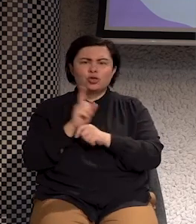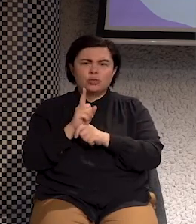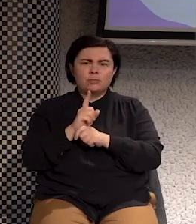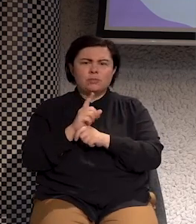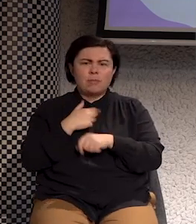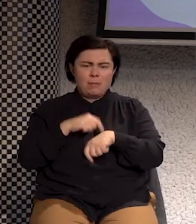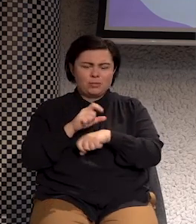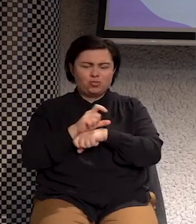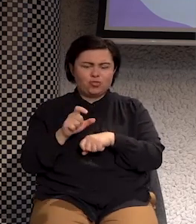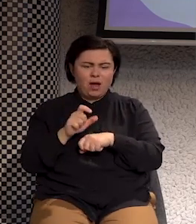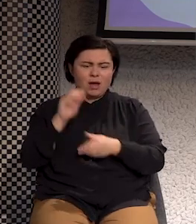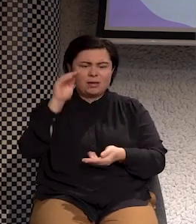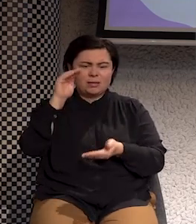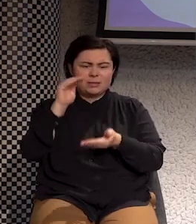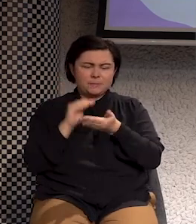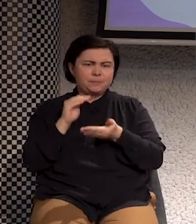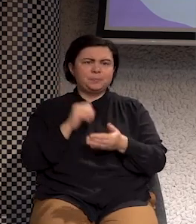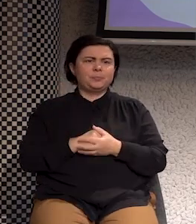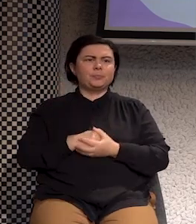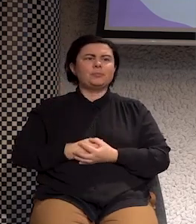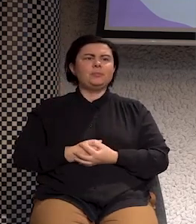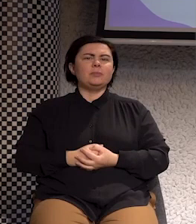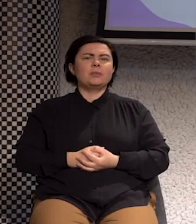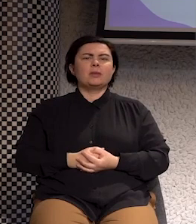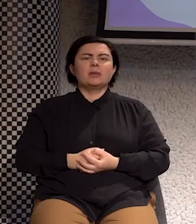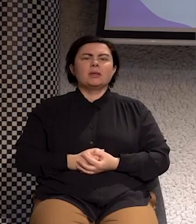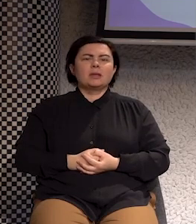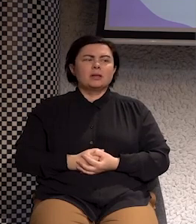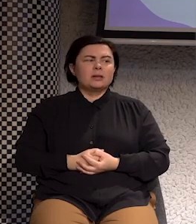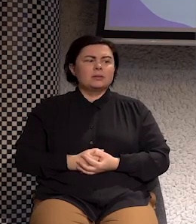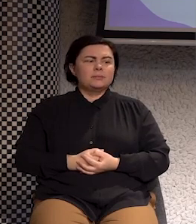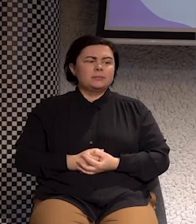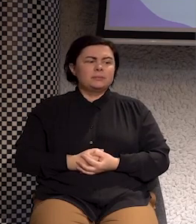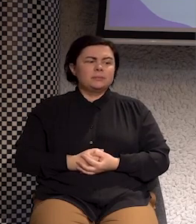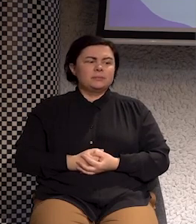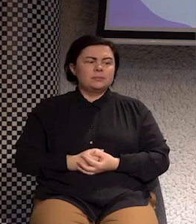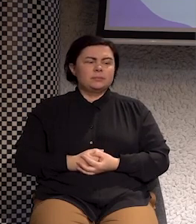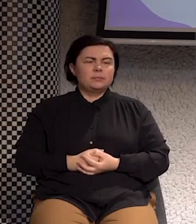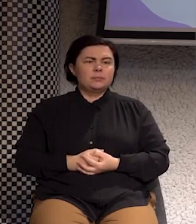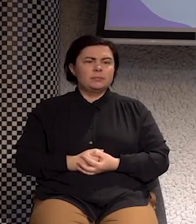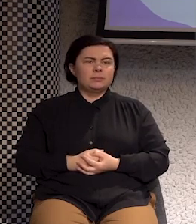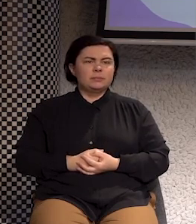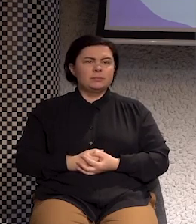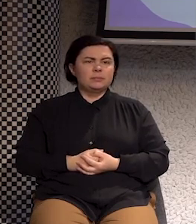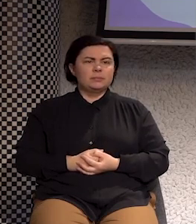klepsydrę. Przyszedł trener na rozmowy i wziął klepsydrę, więc kontrolujemy sobie. Ale